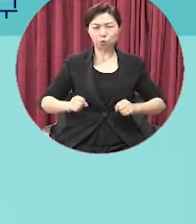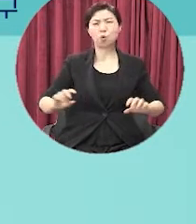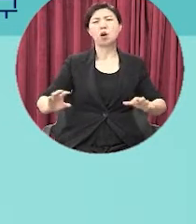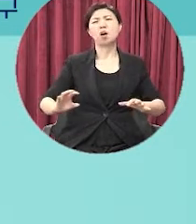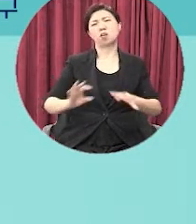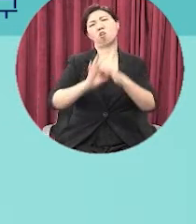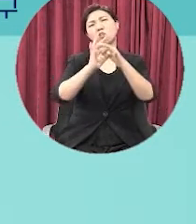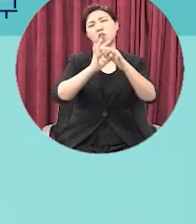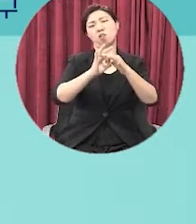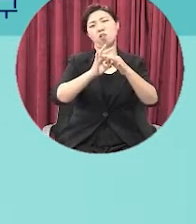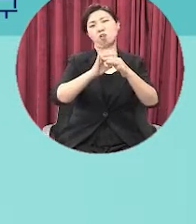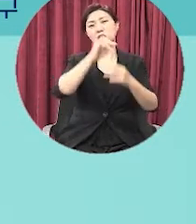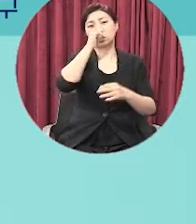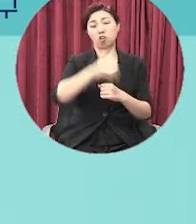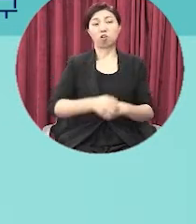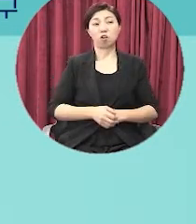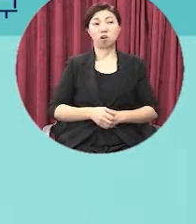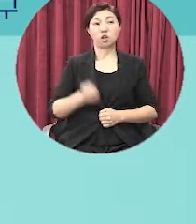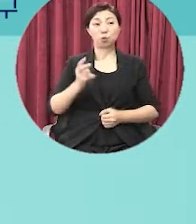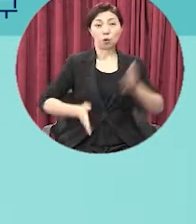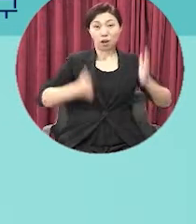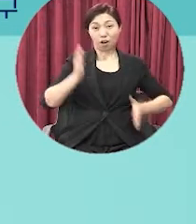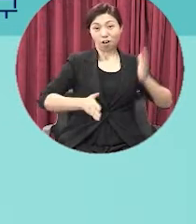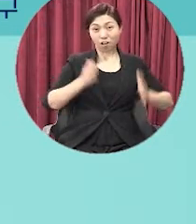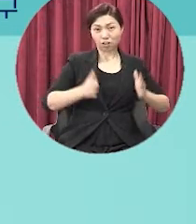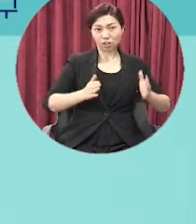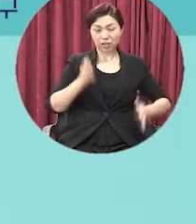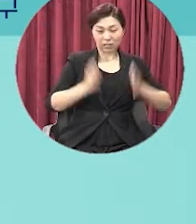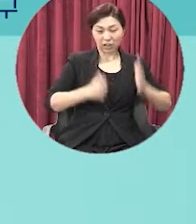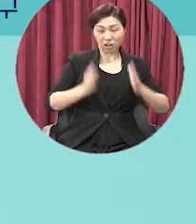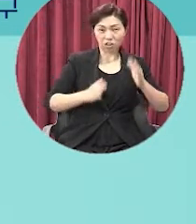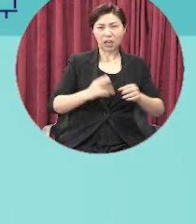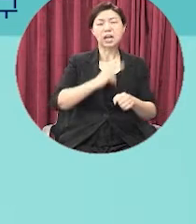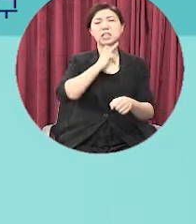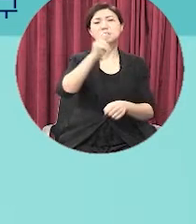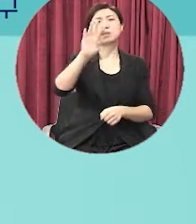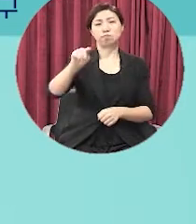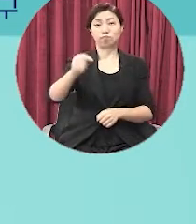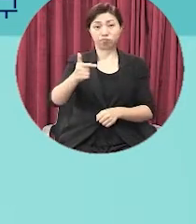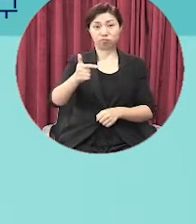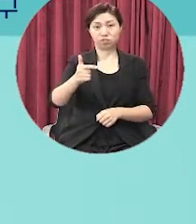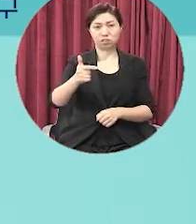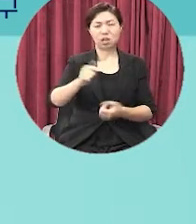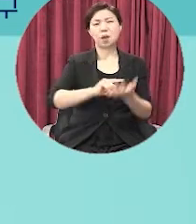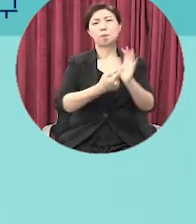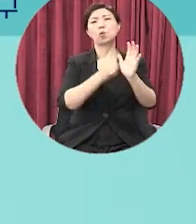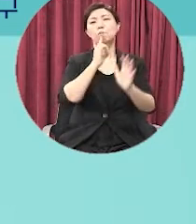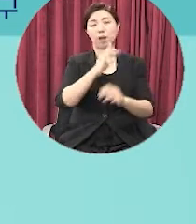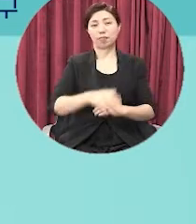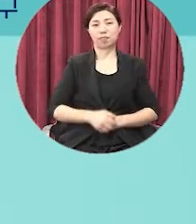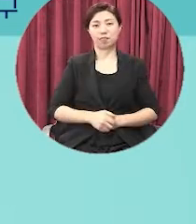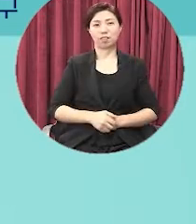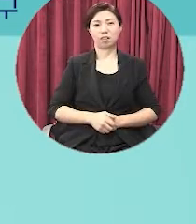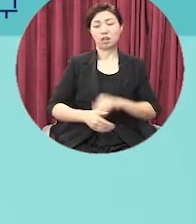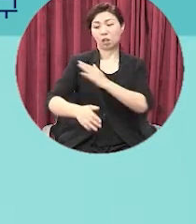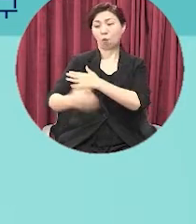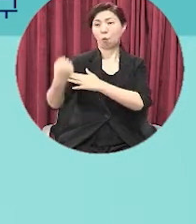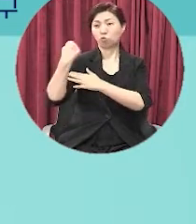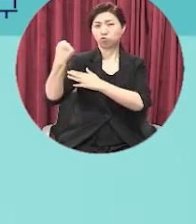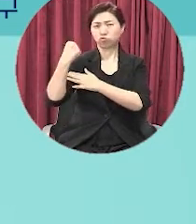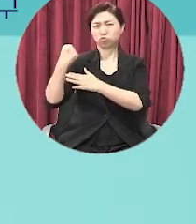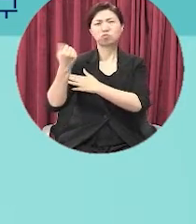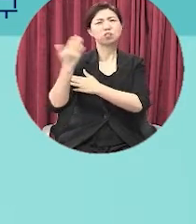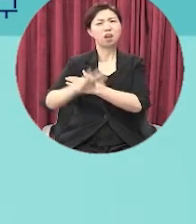머리 깊어 는 5마일 파워로 달렸다 지금 동안 이런 식으로 치료를 하게 됩니다 저 문으로 체계와 이쪽에